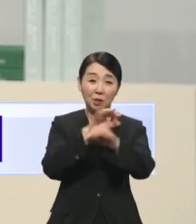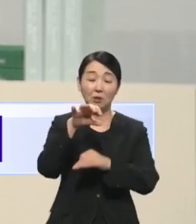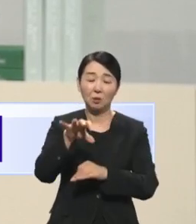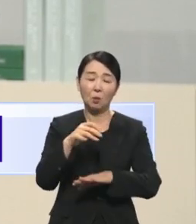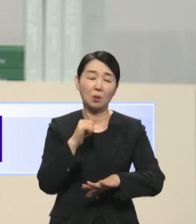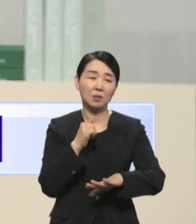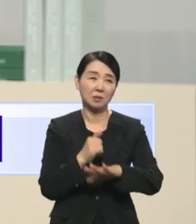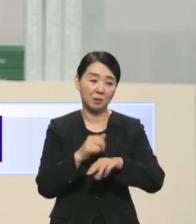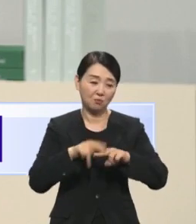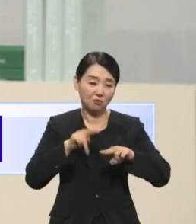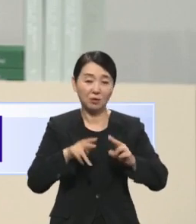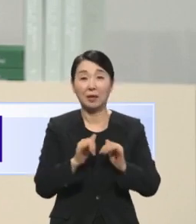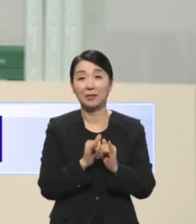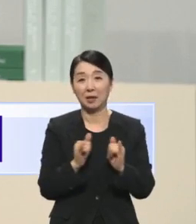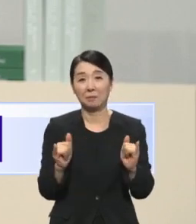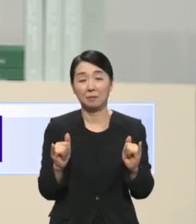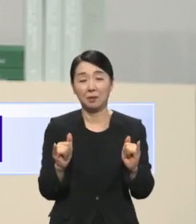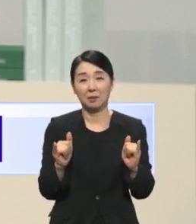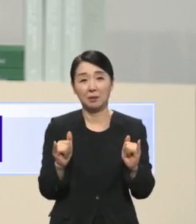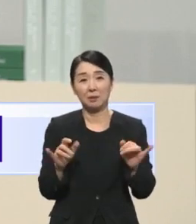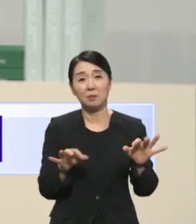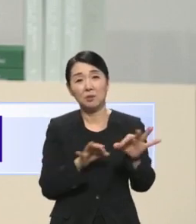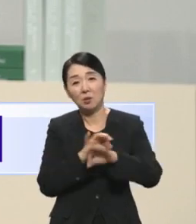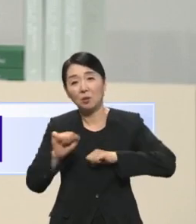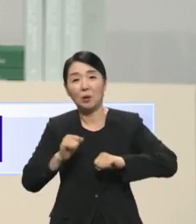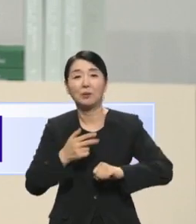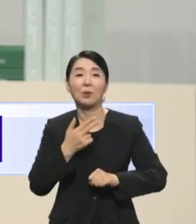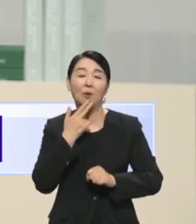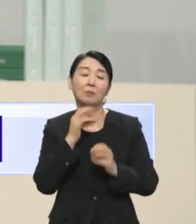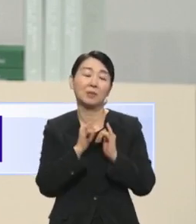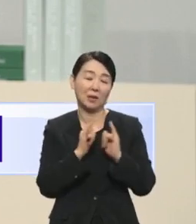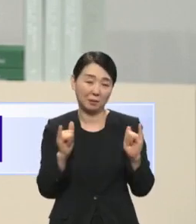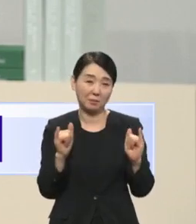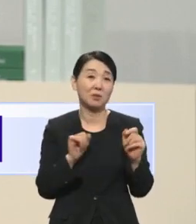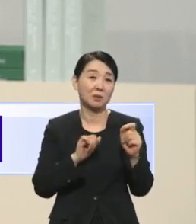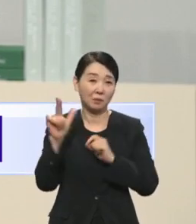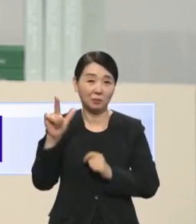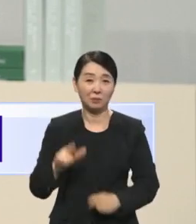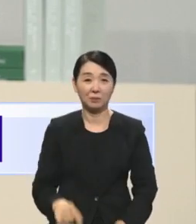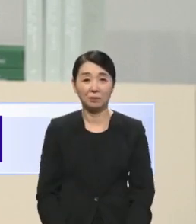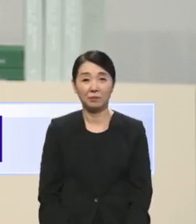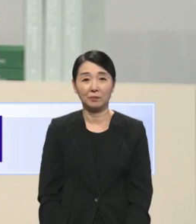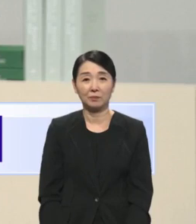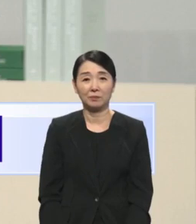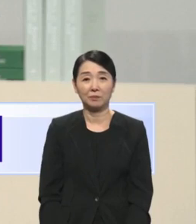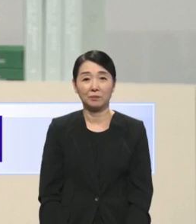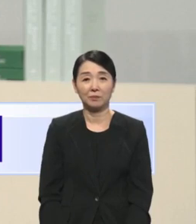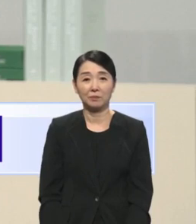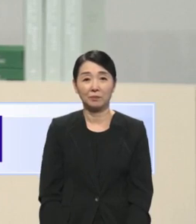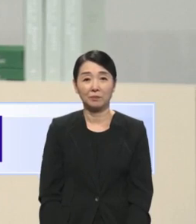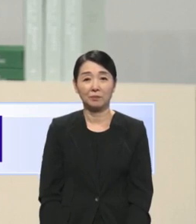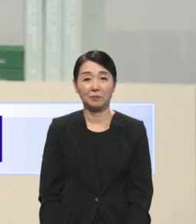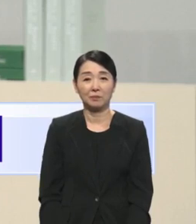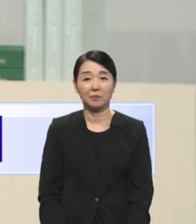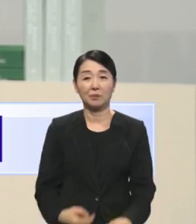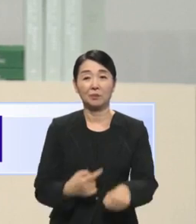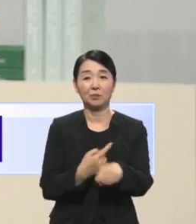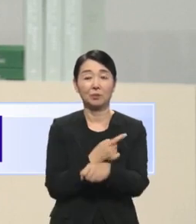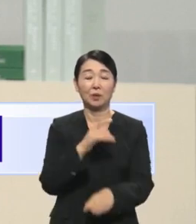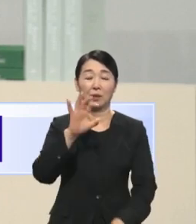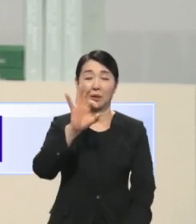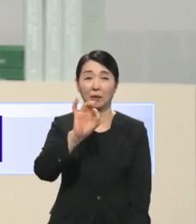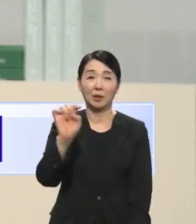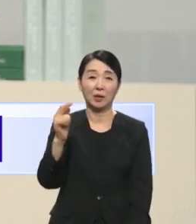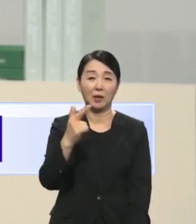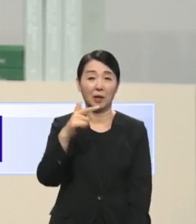이미 물러난 상태입니다 기계 활동을 하고 있지 않은 분들이고 나머지 또 안중근 또 김정은